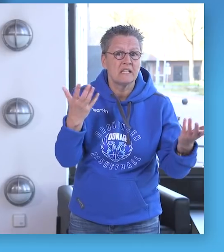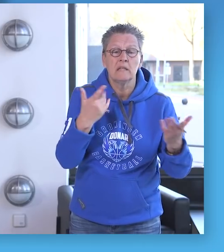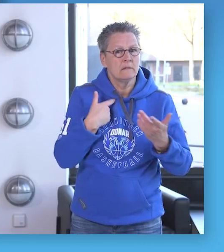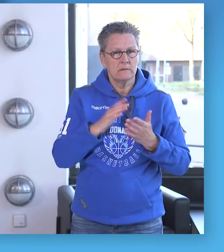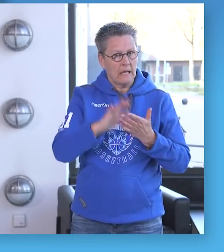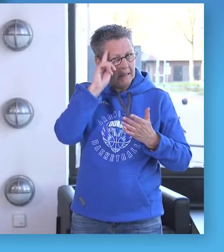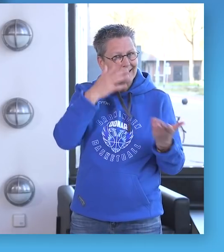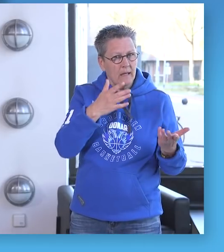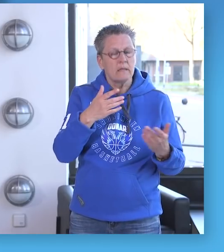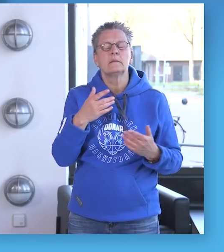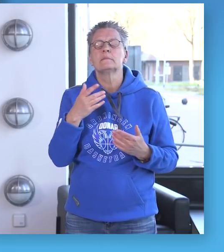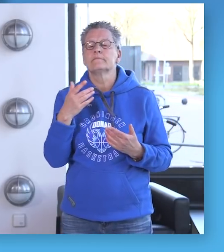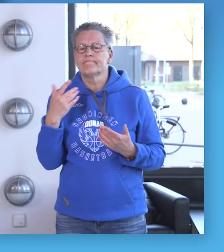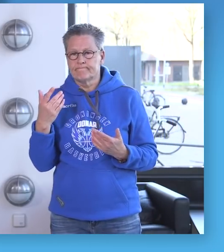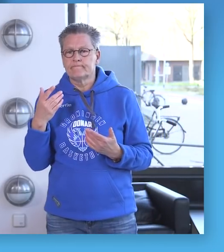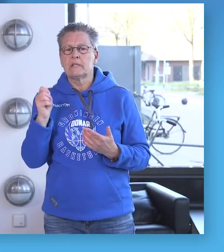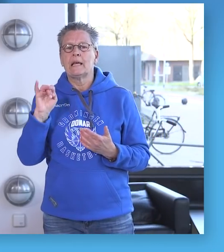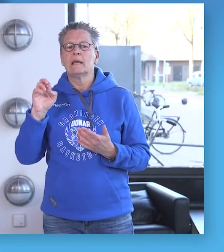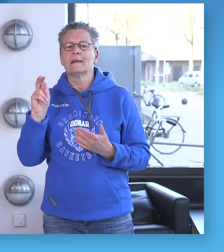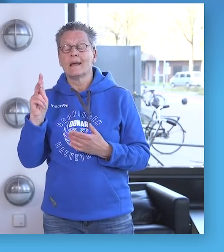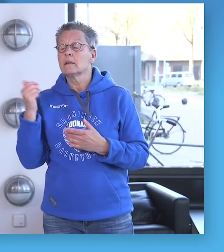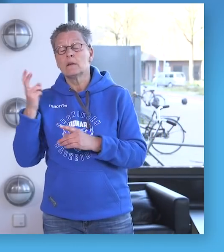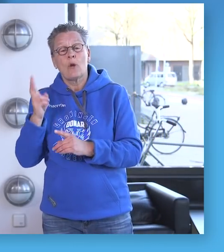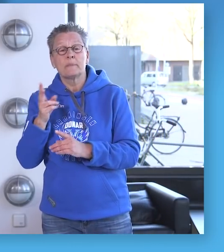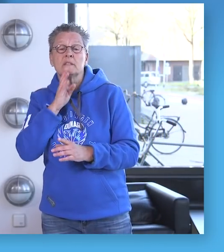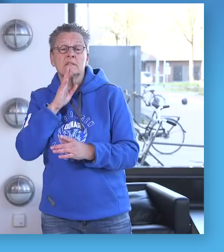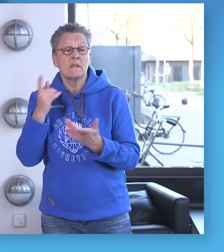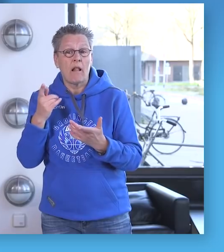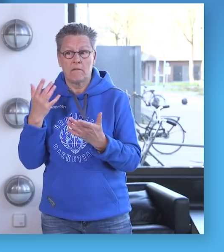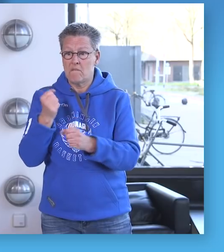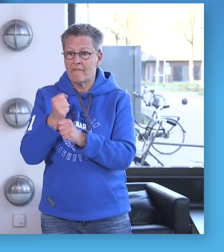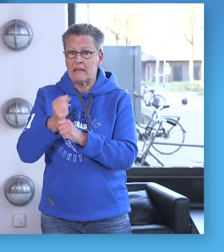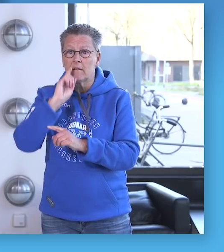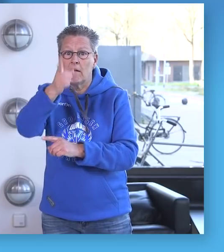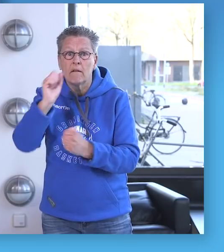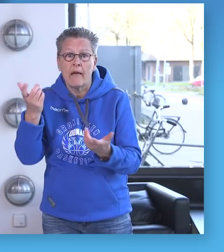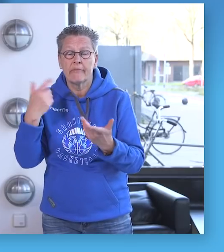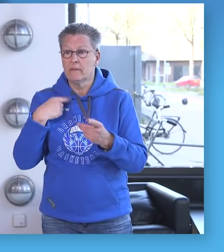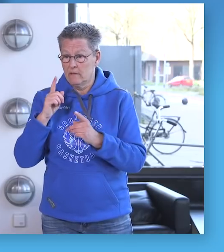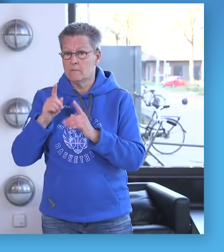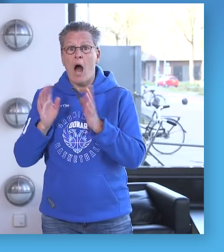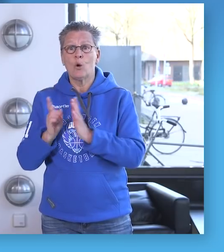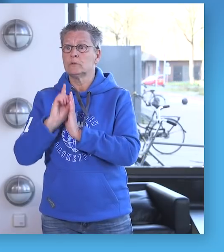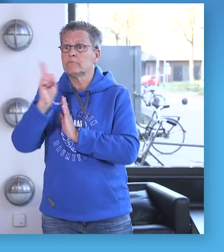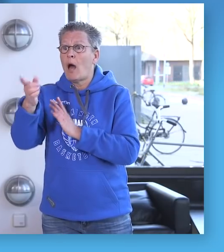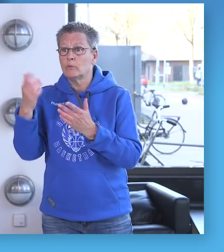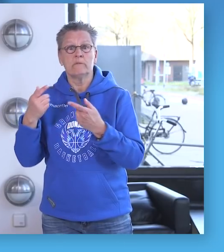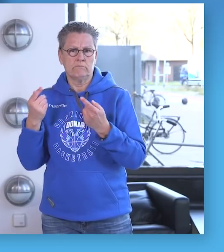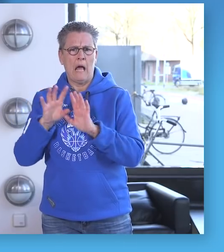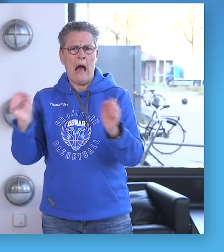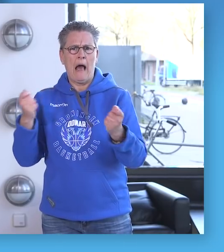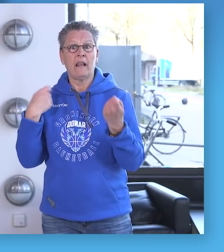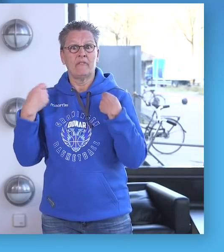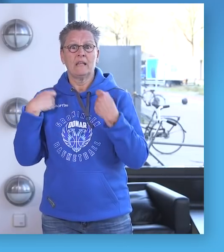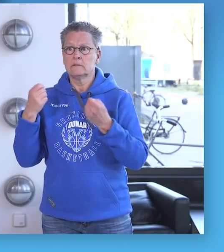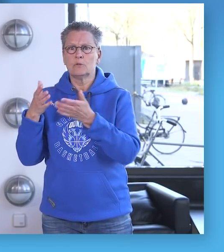natuurlijk goed. Die onzekerheid is voor iedereen. Wanneer kan je gaan werken? Wanneer kan je huis weer uit? Wanneer gaan alle winkels weer open? Dat is voor